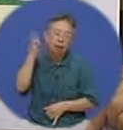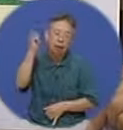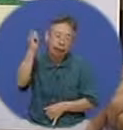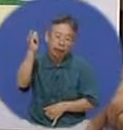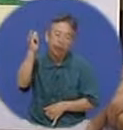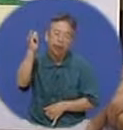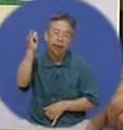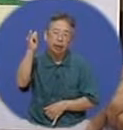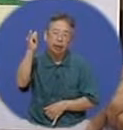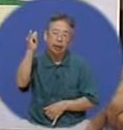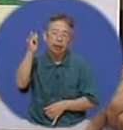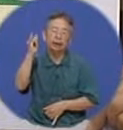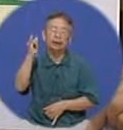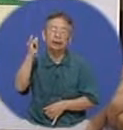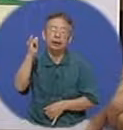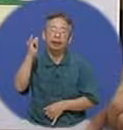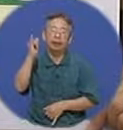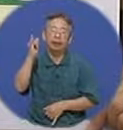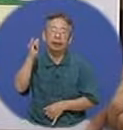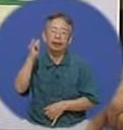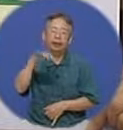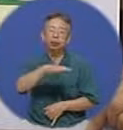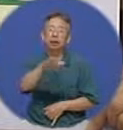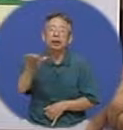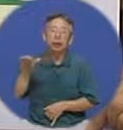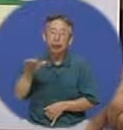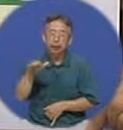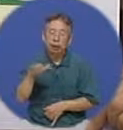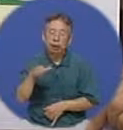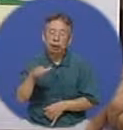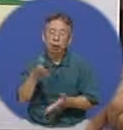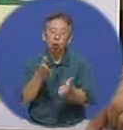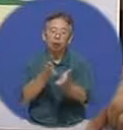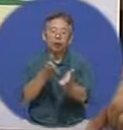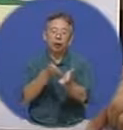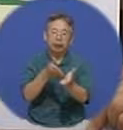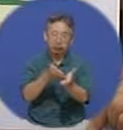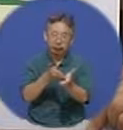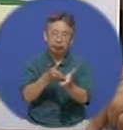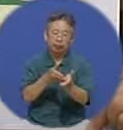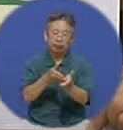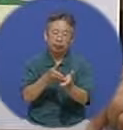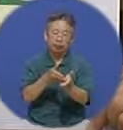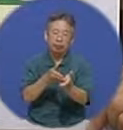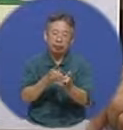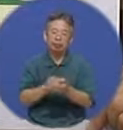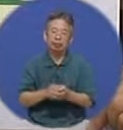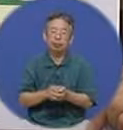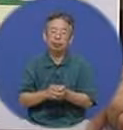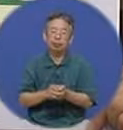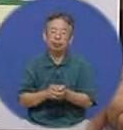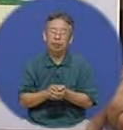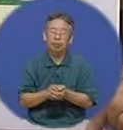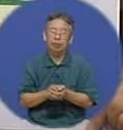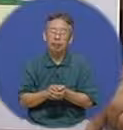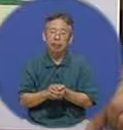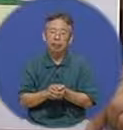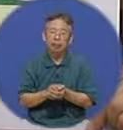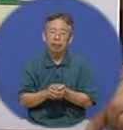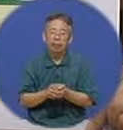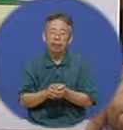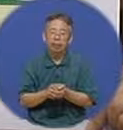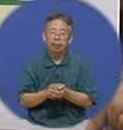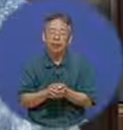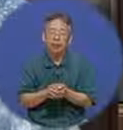あの保護者ですね、 はい、 保護者の方に、お話をするとかね、はい、こういう問題について、そういうことをやってます、